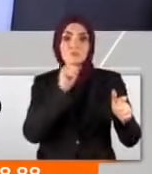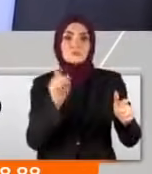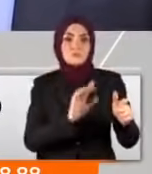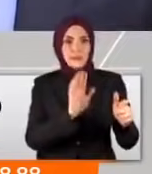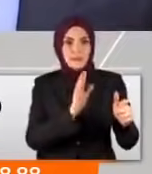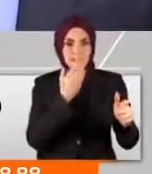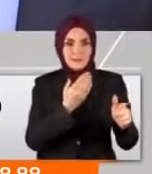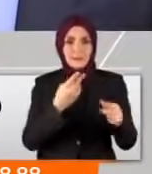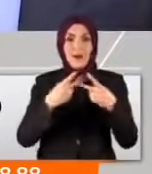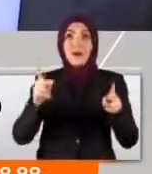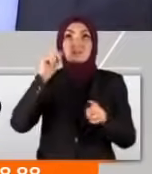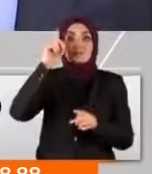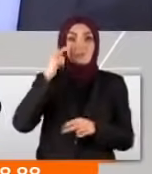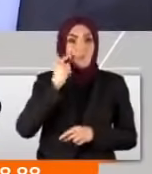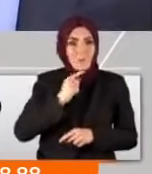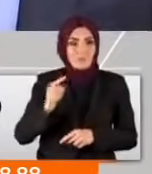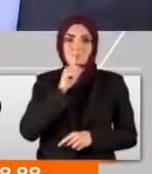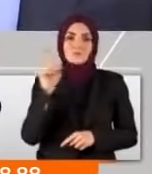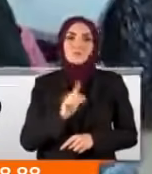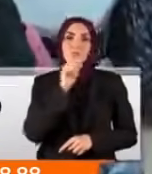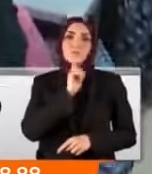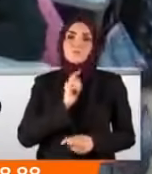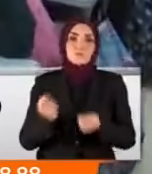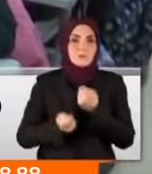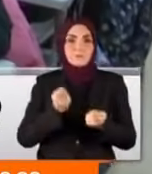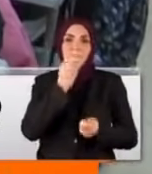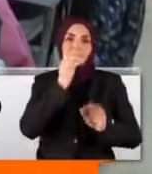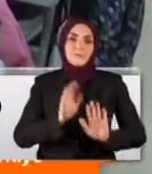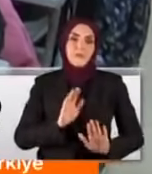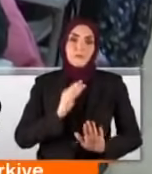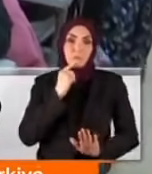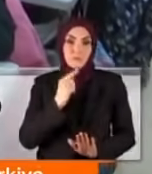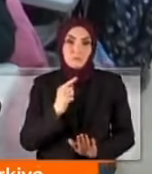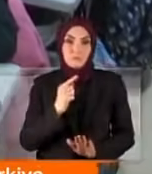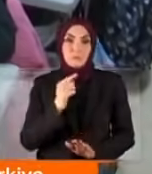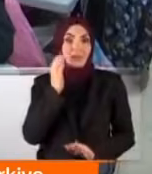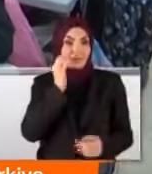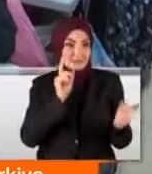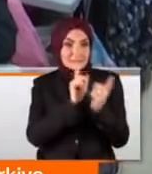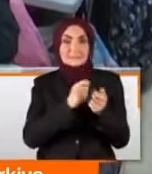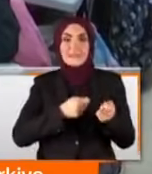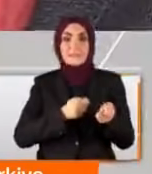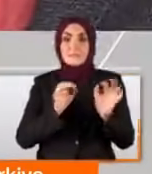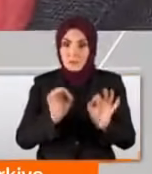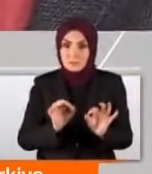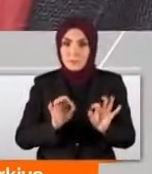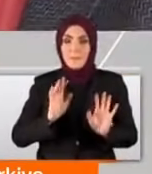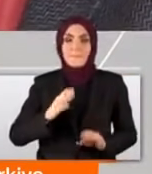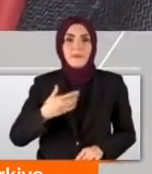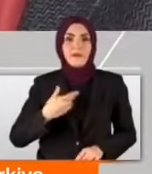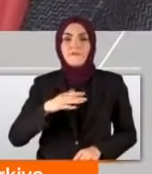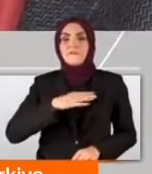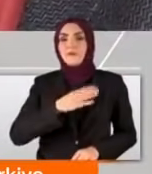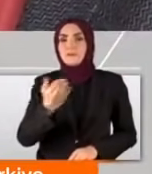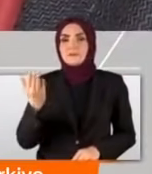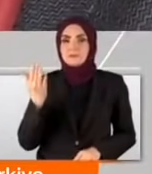alanlarında %100 olarak faaliyette bulunmasını beklemekteyiz. Yüz yüze eğitimin başlayıp başlamayacağı da merak konusu. Ben de birçok eğitimci